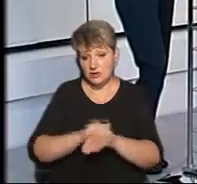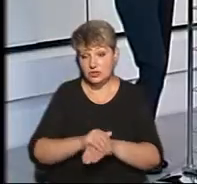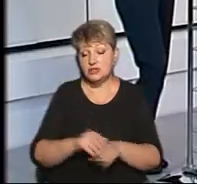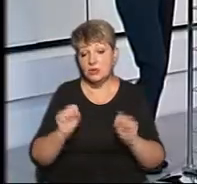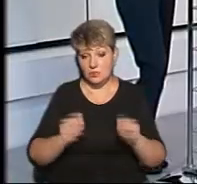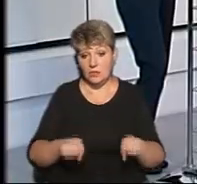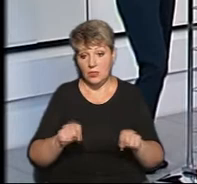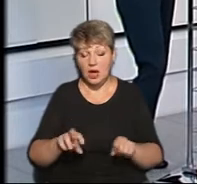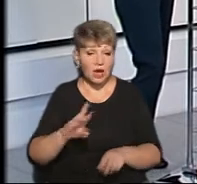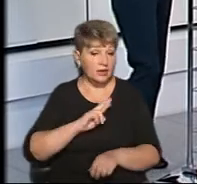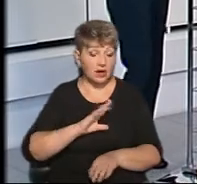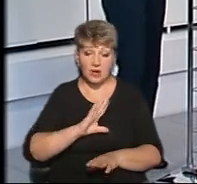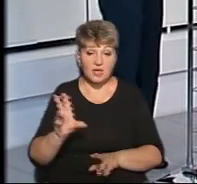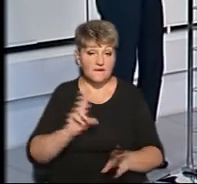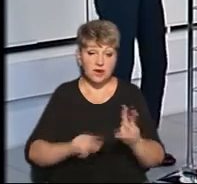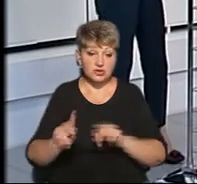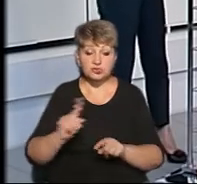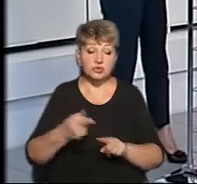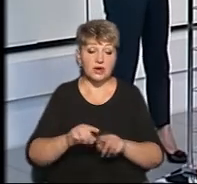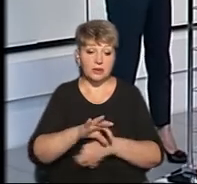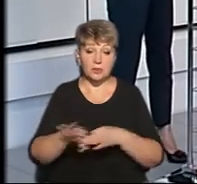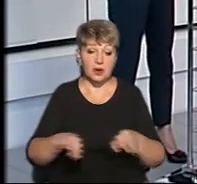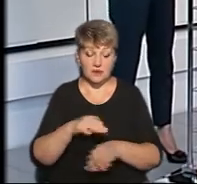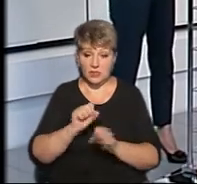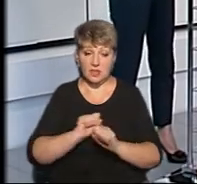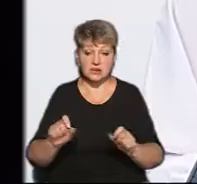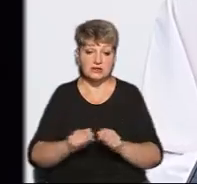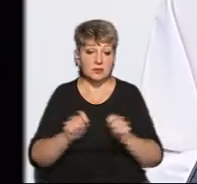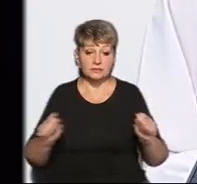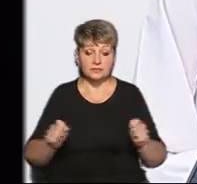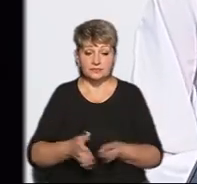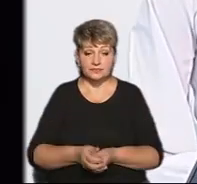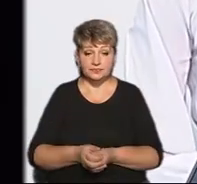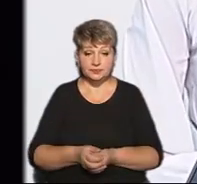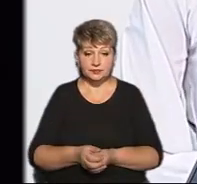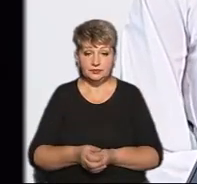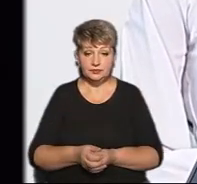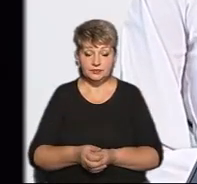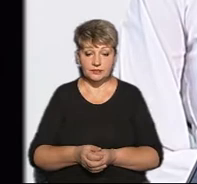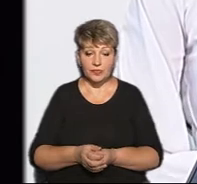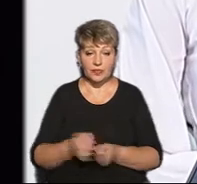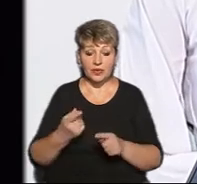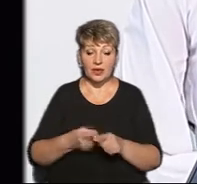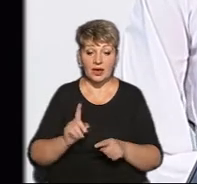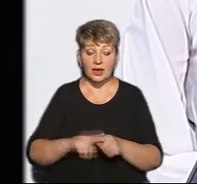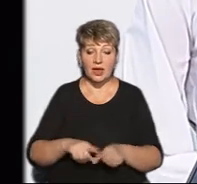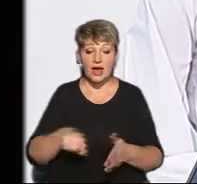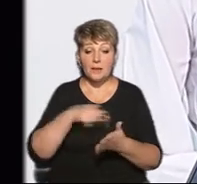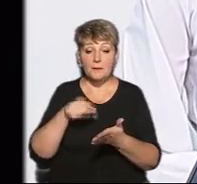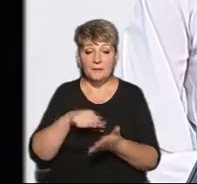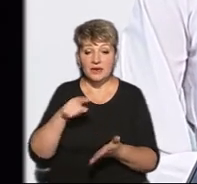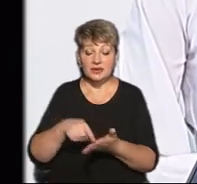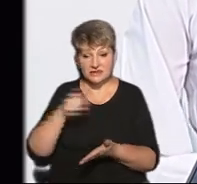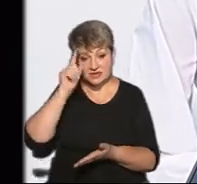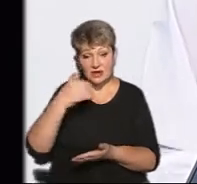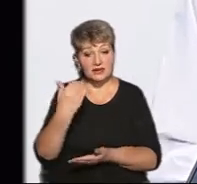вважаю, що цей проєкт не може бути реалізованим. На черзі гра із кандидатами у депутати – бліц на знання